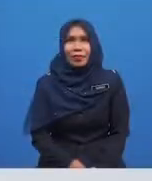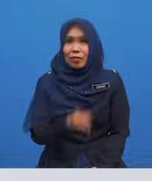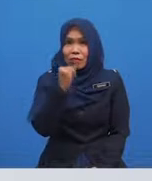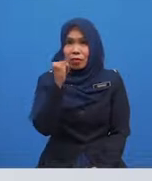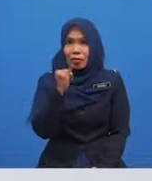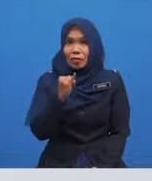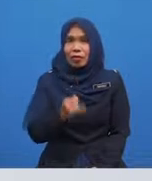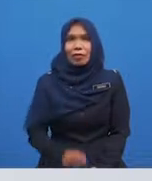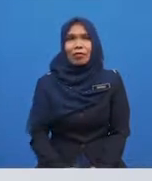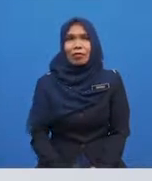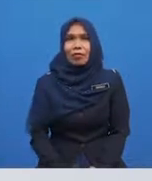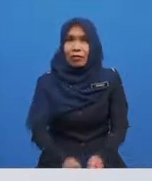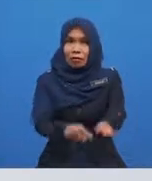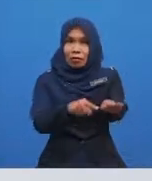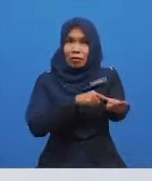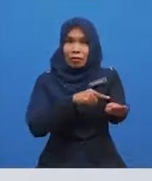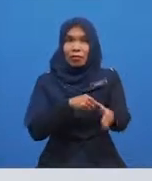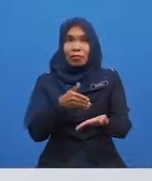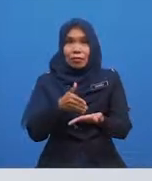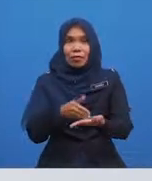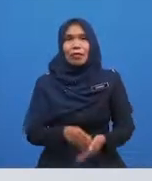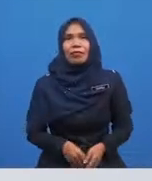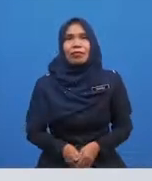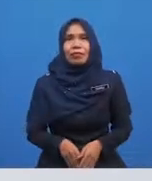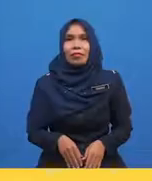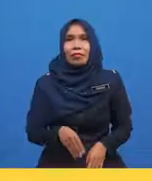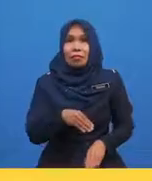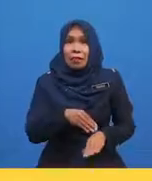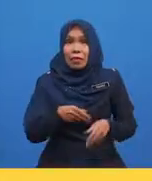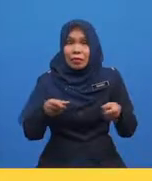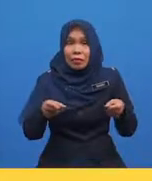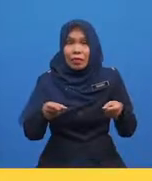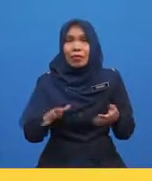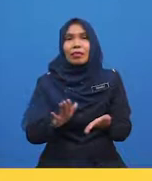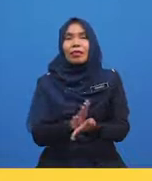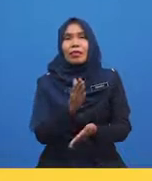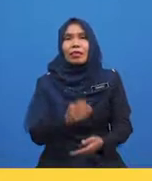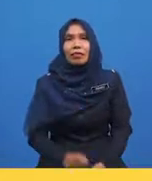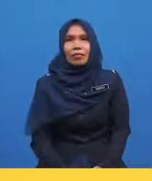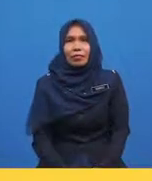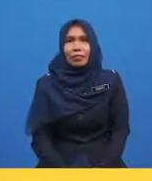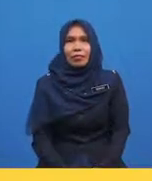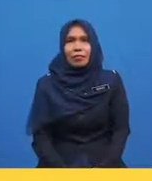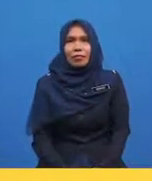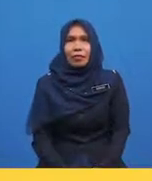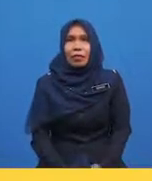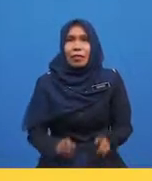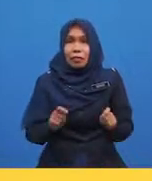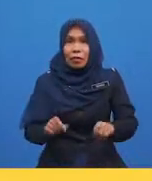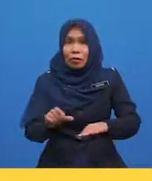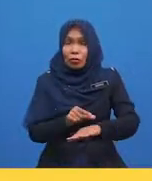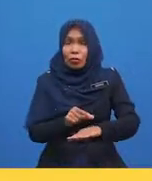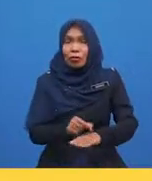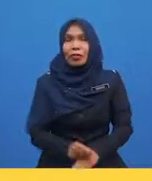Lukiskan garisan tengah pada pinggan kertas. Kamu perlu menggunakan pembaris